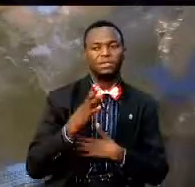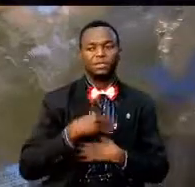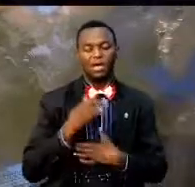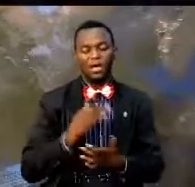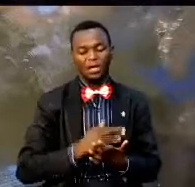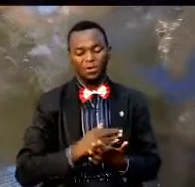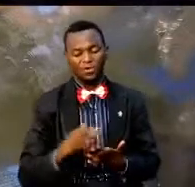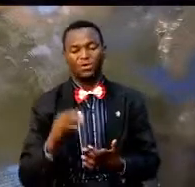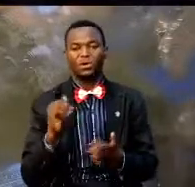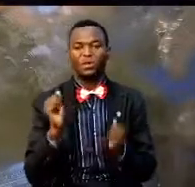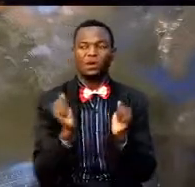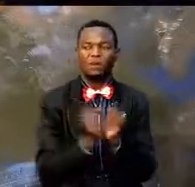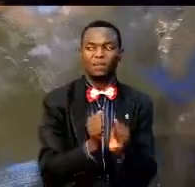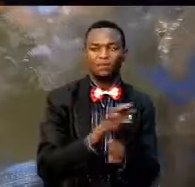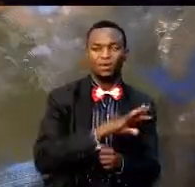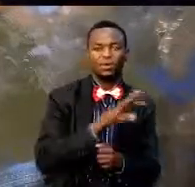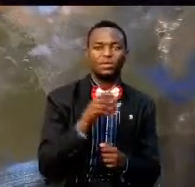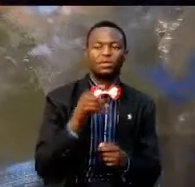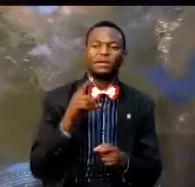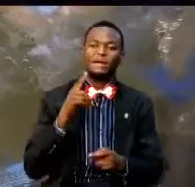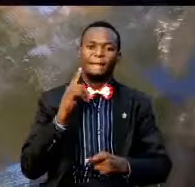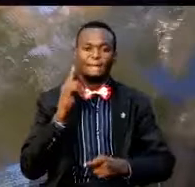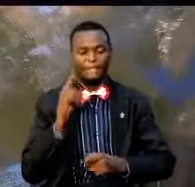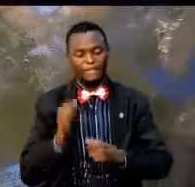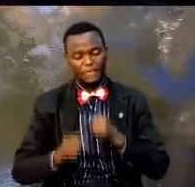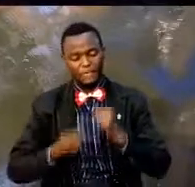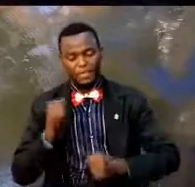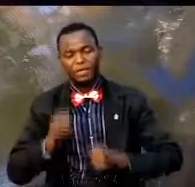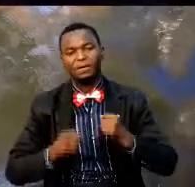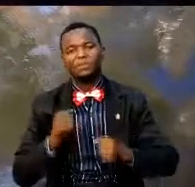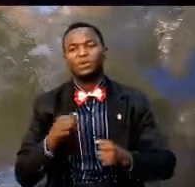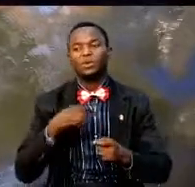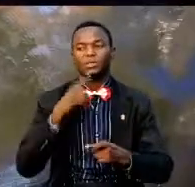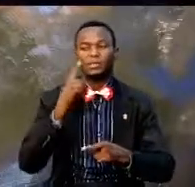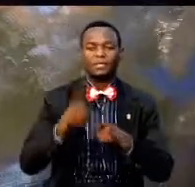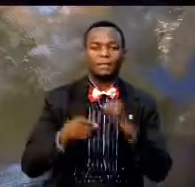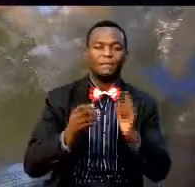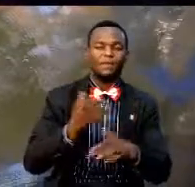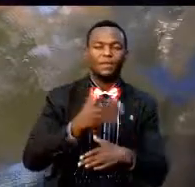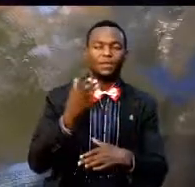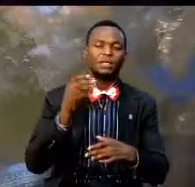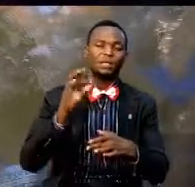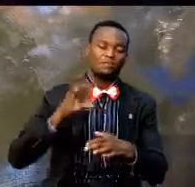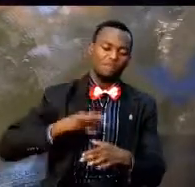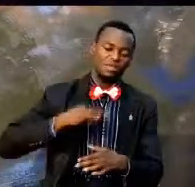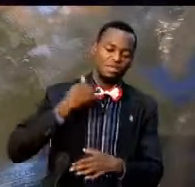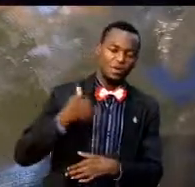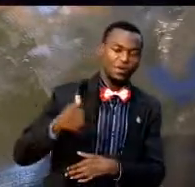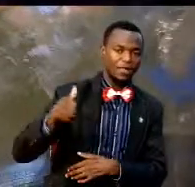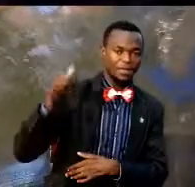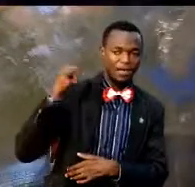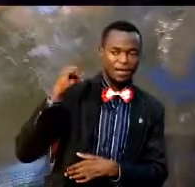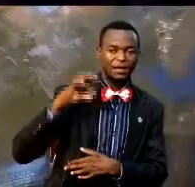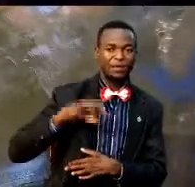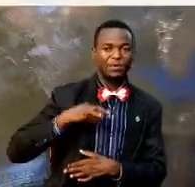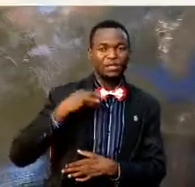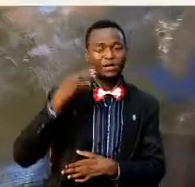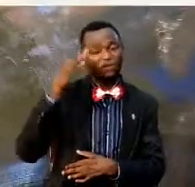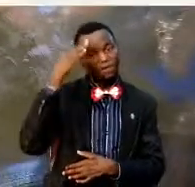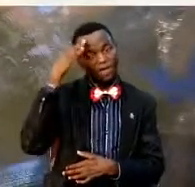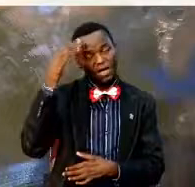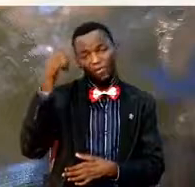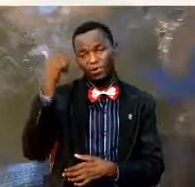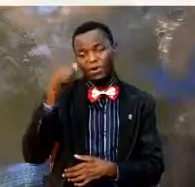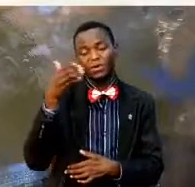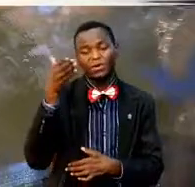chochote. Tembea pale ulipo, wapiga mbio, tembeeni pale mlipo. Hata kama umejitoa jana, hata kama ulikuwa hujafahamu, ni